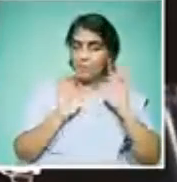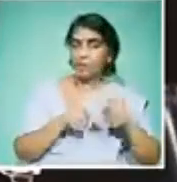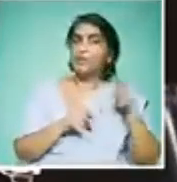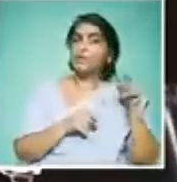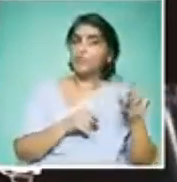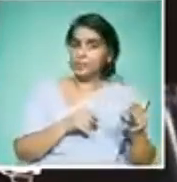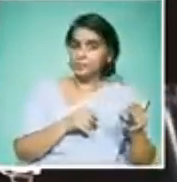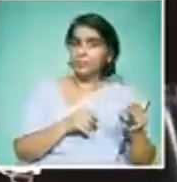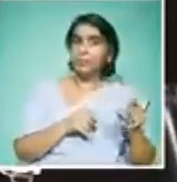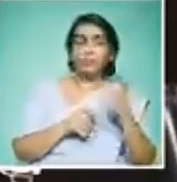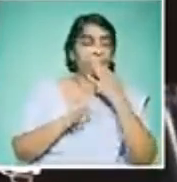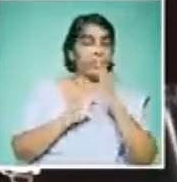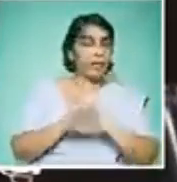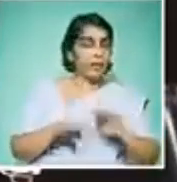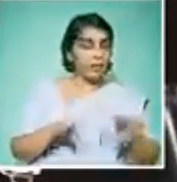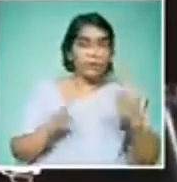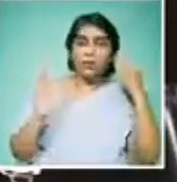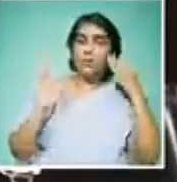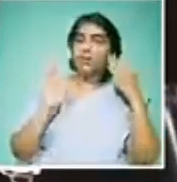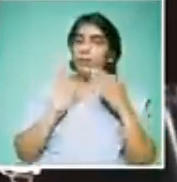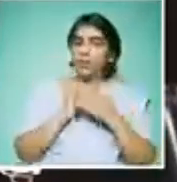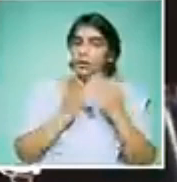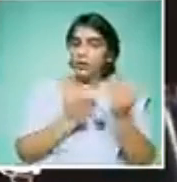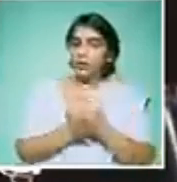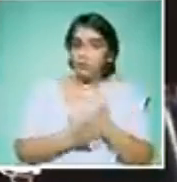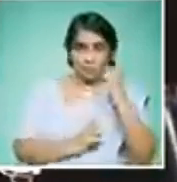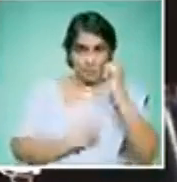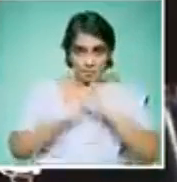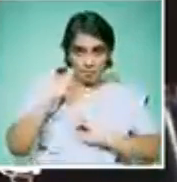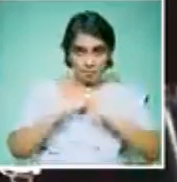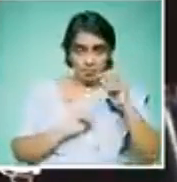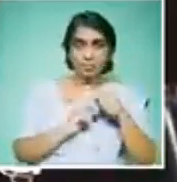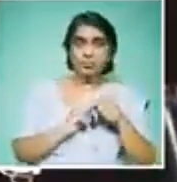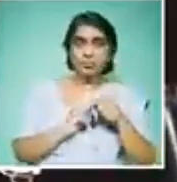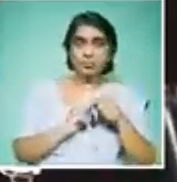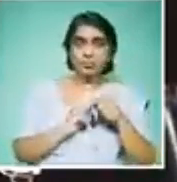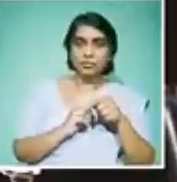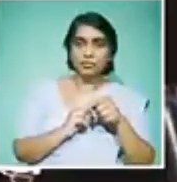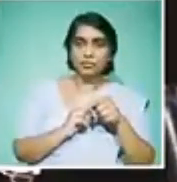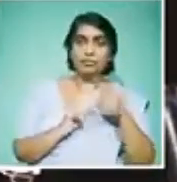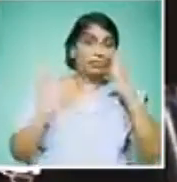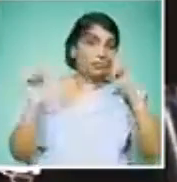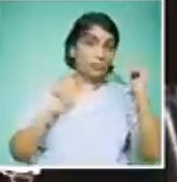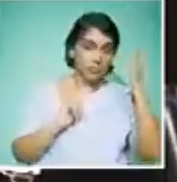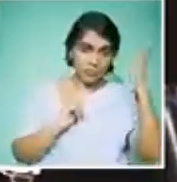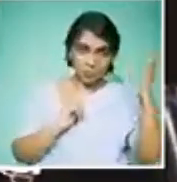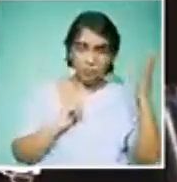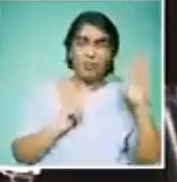නිසා මේ පාසල් පදනම ඉතුරු 50ට කඳුකරේ